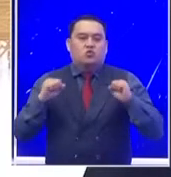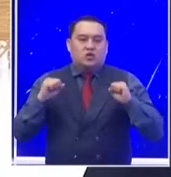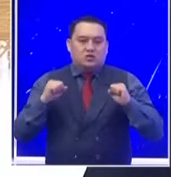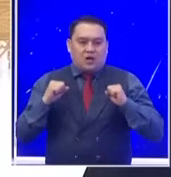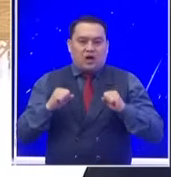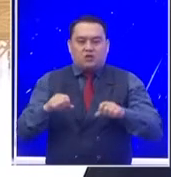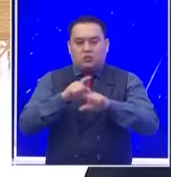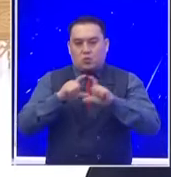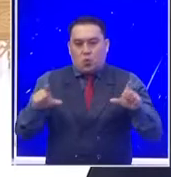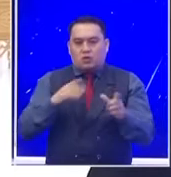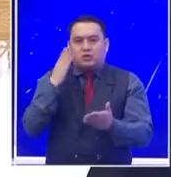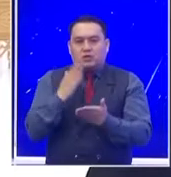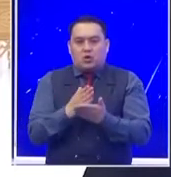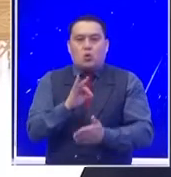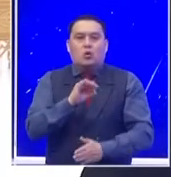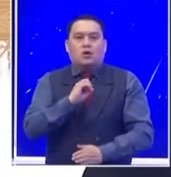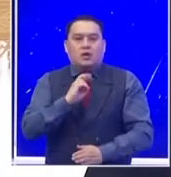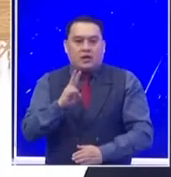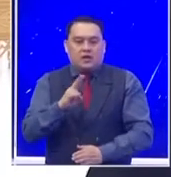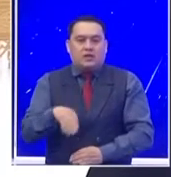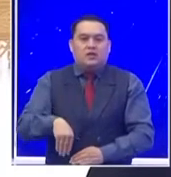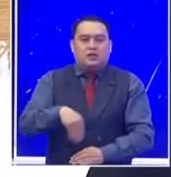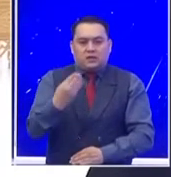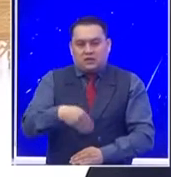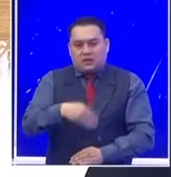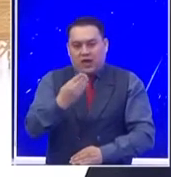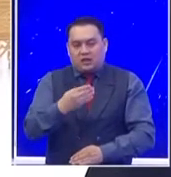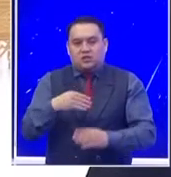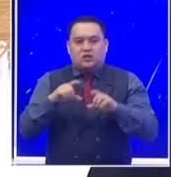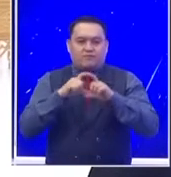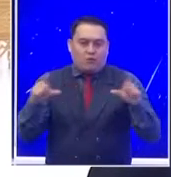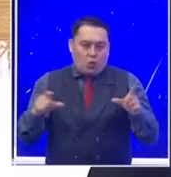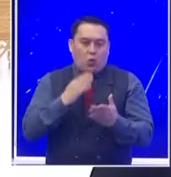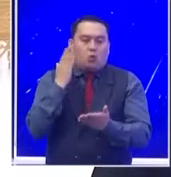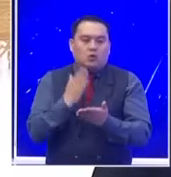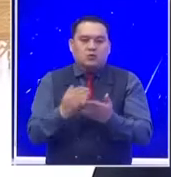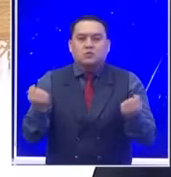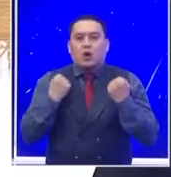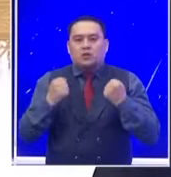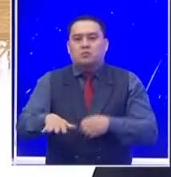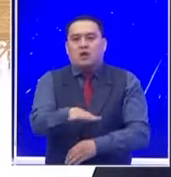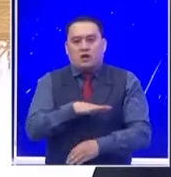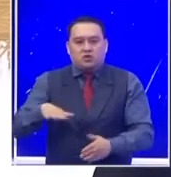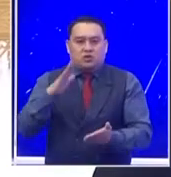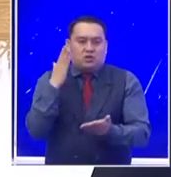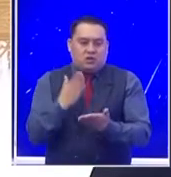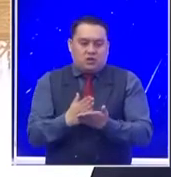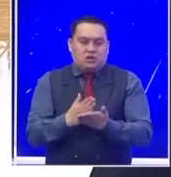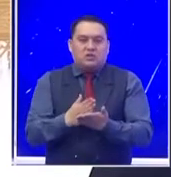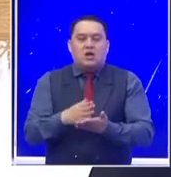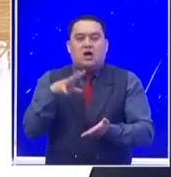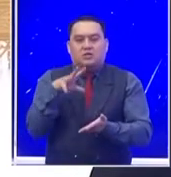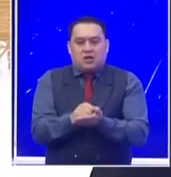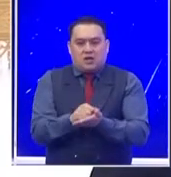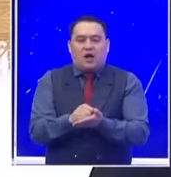городе спорткомплексе йорке теннисный корт вот у нас очень много таких спортивных площадок и я